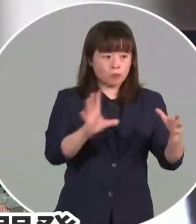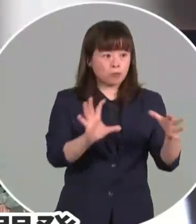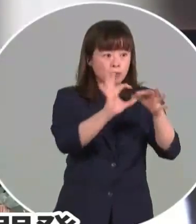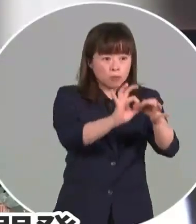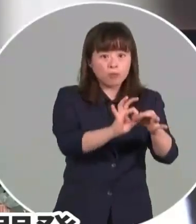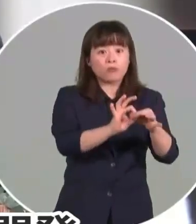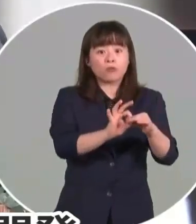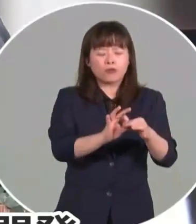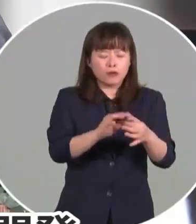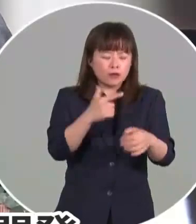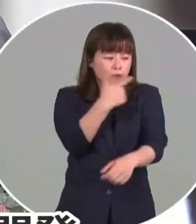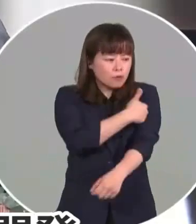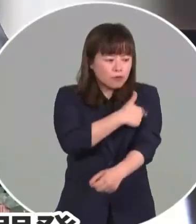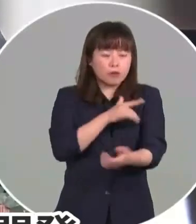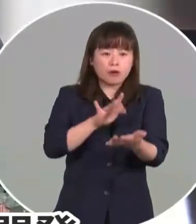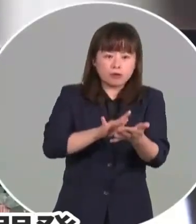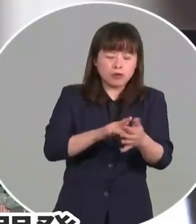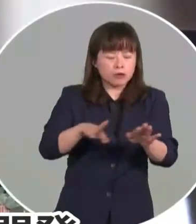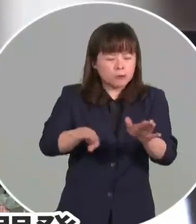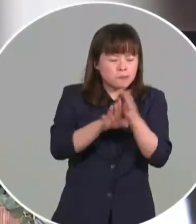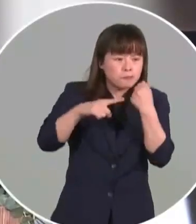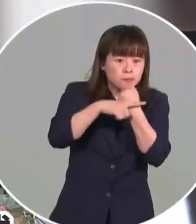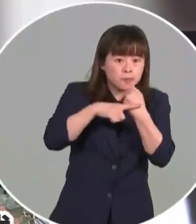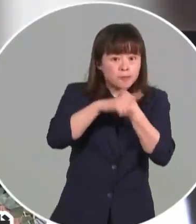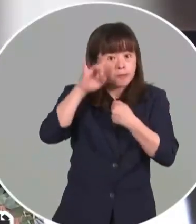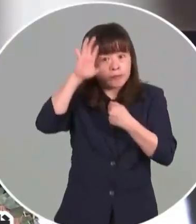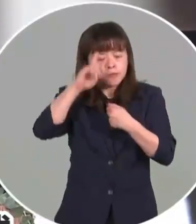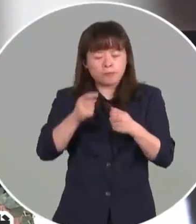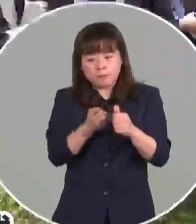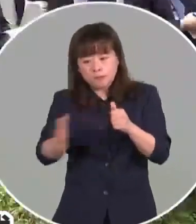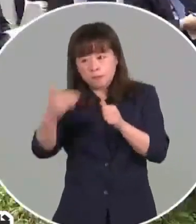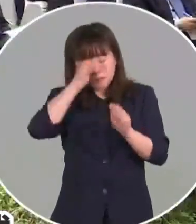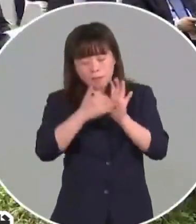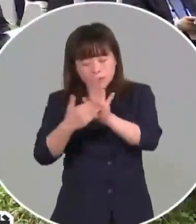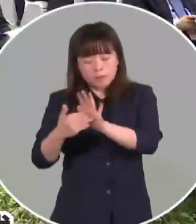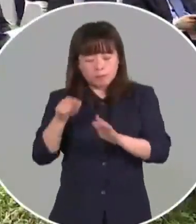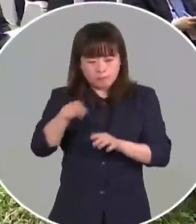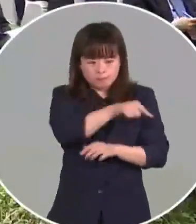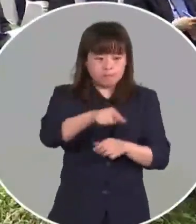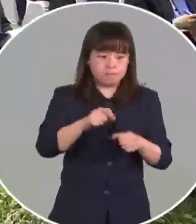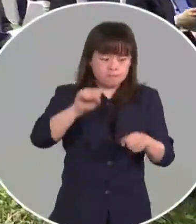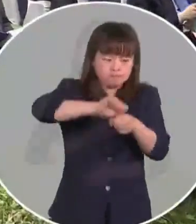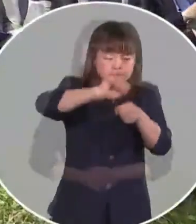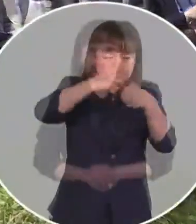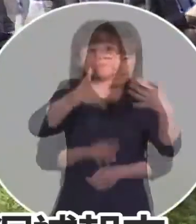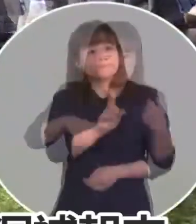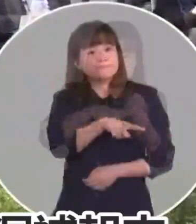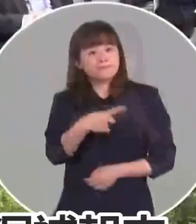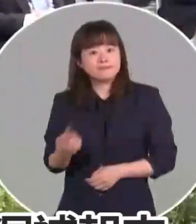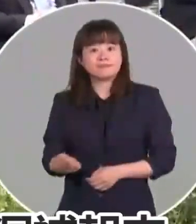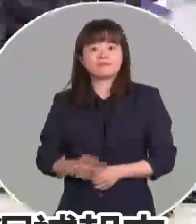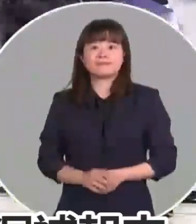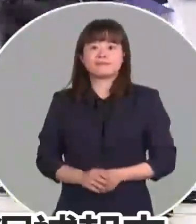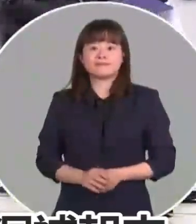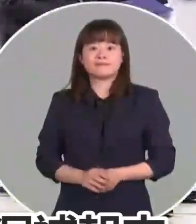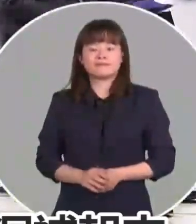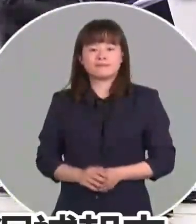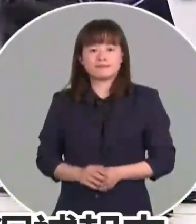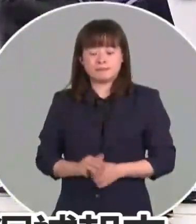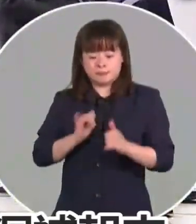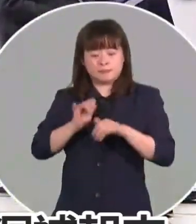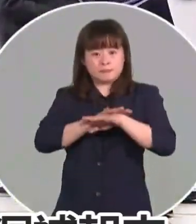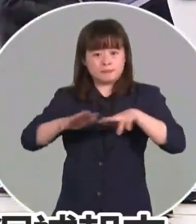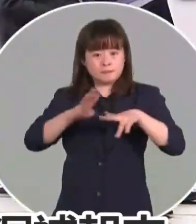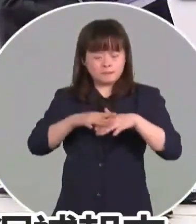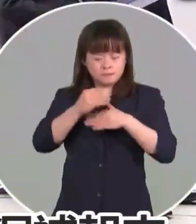业在疫苗和药物的开发以及传染病防治的领域有更多的突破。接着，我们要